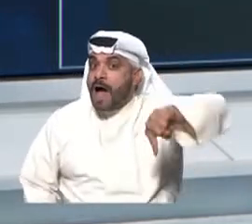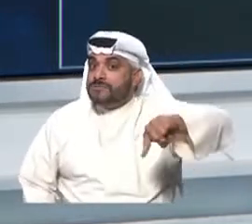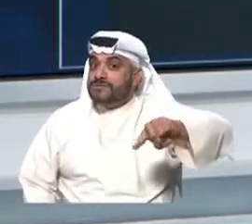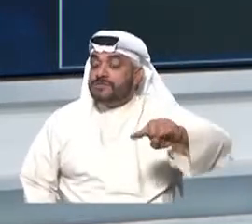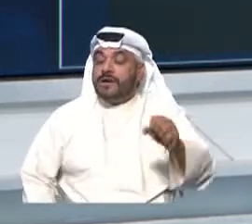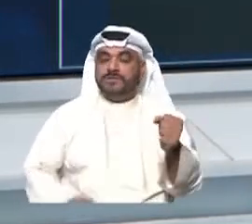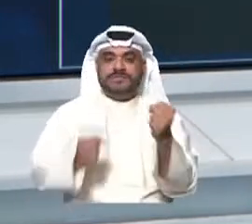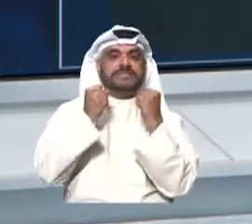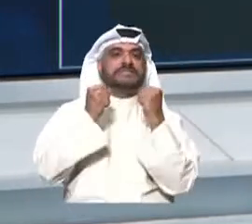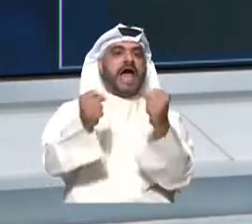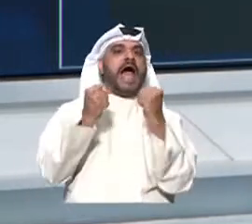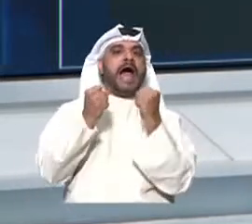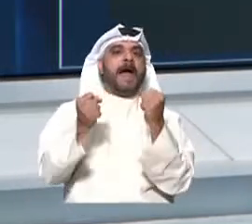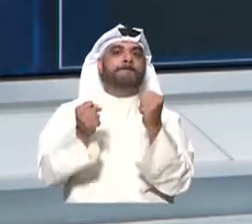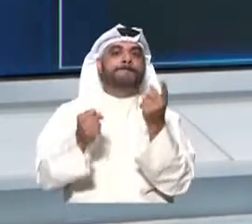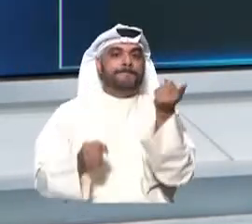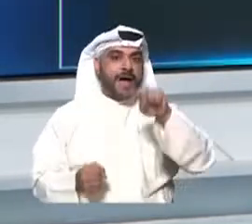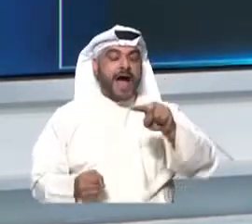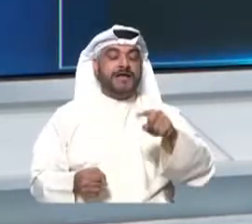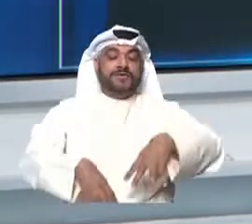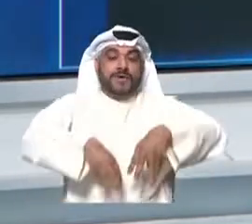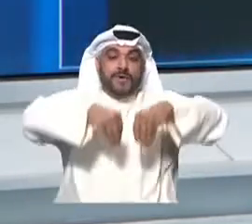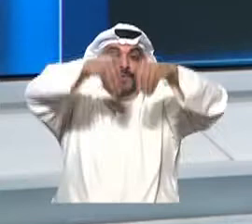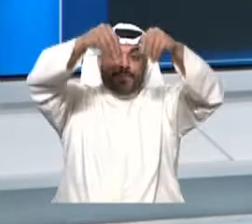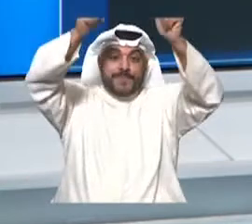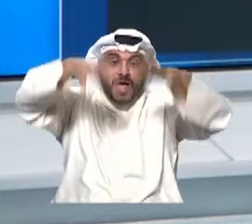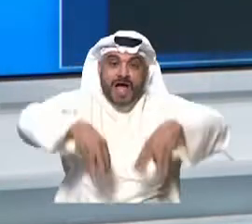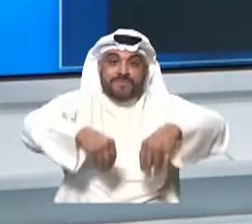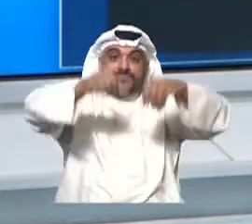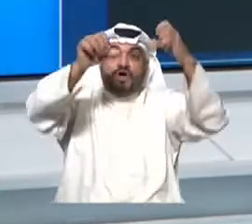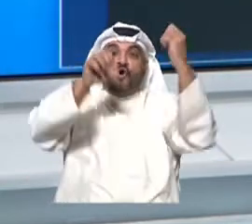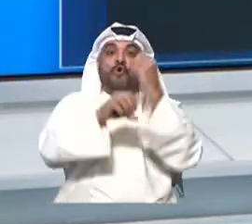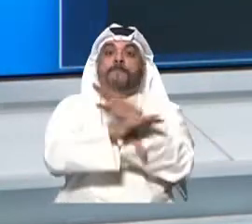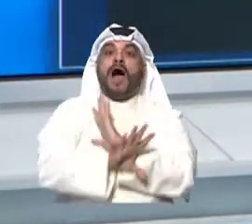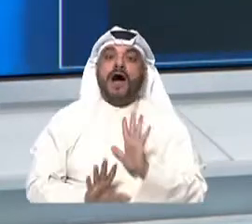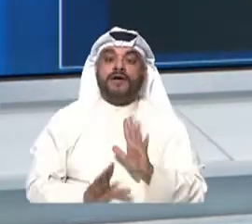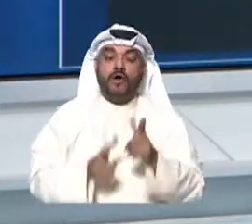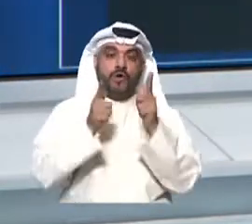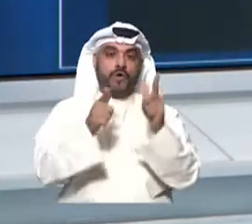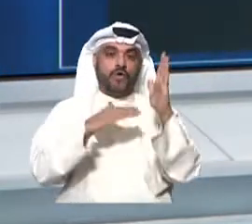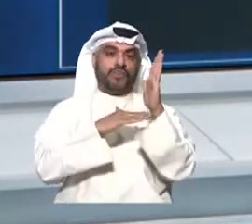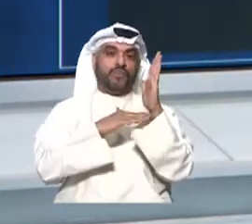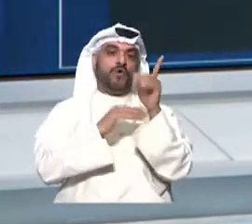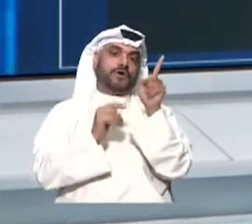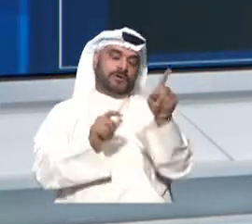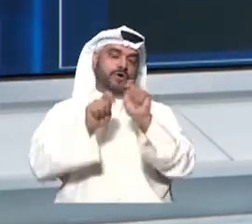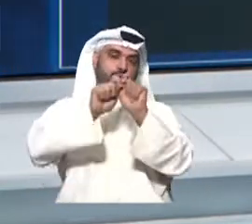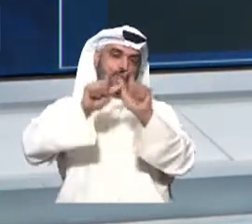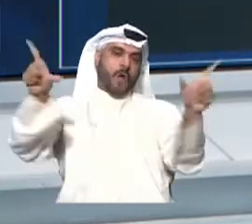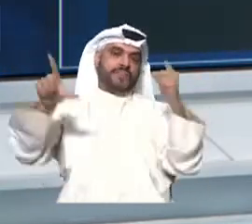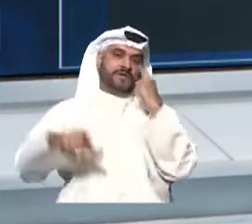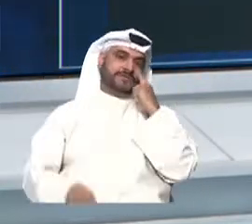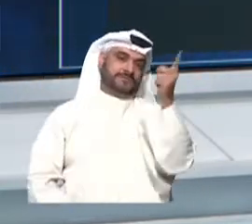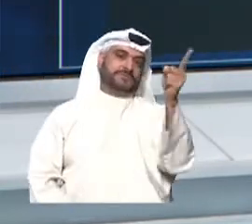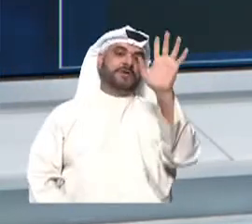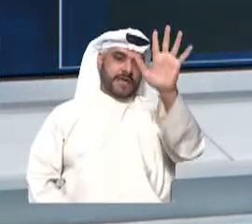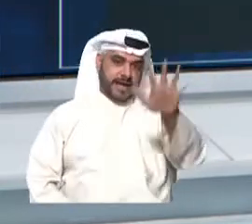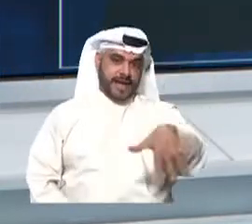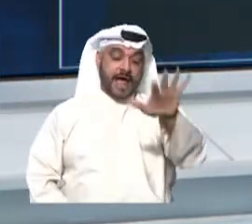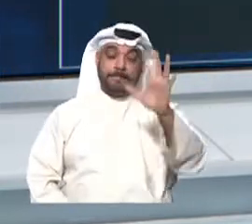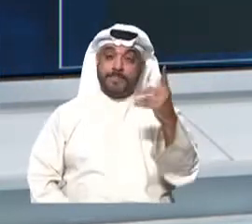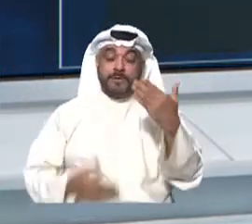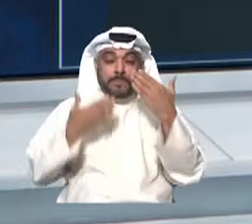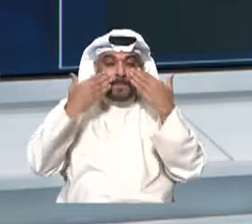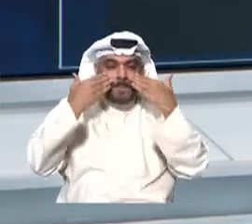عاصفة ترابية متوقعة ابتداء من ظهر الغد، وأيضا انخفاض في الرؤية الأفقية أيضا المتوقع إلى ما دون